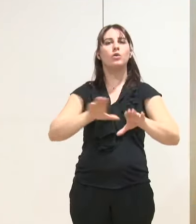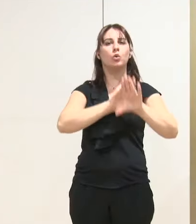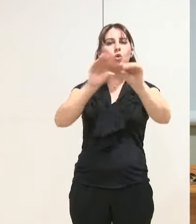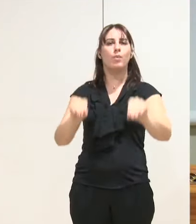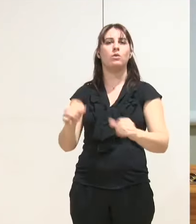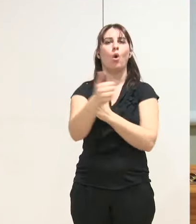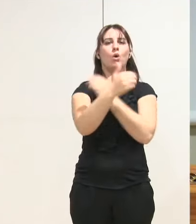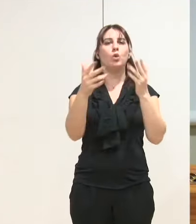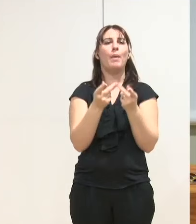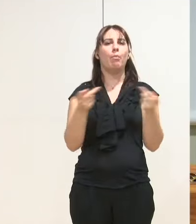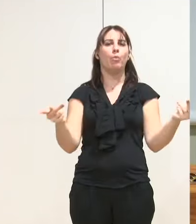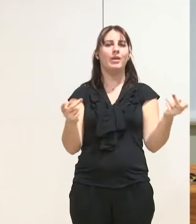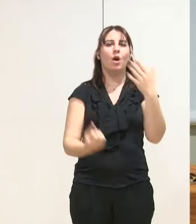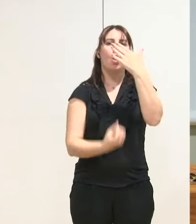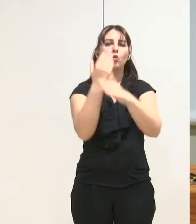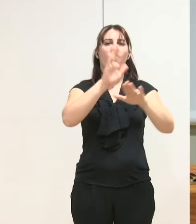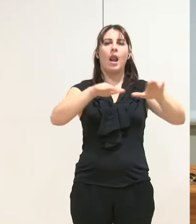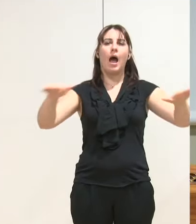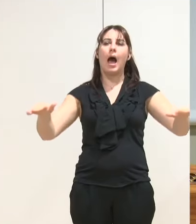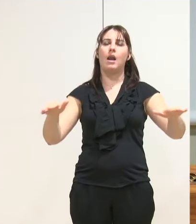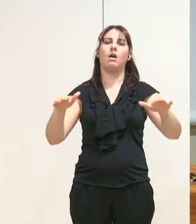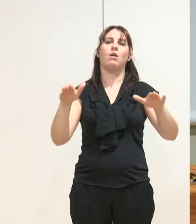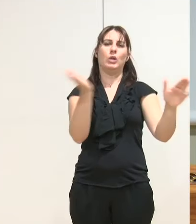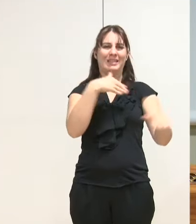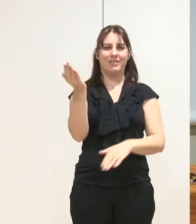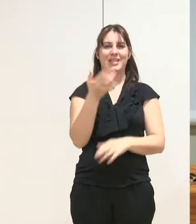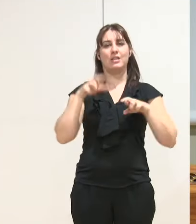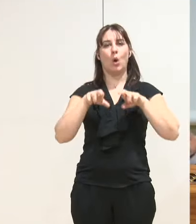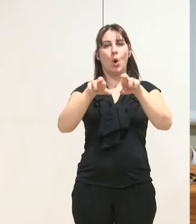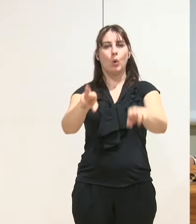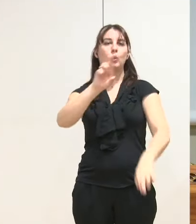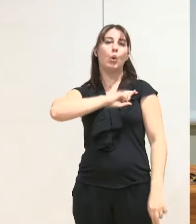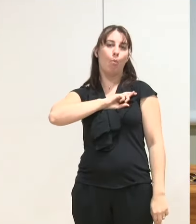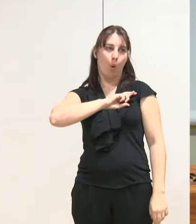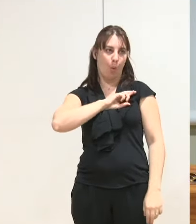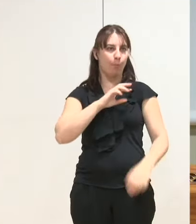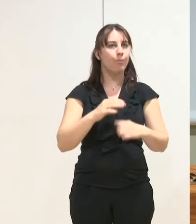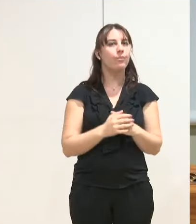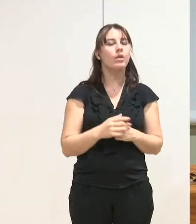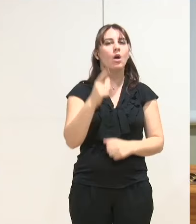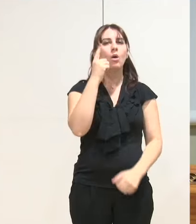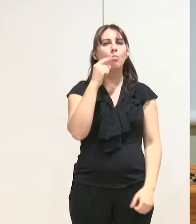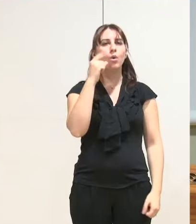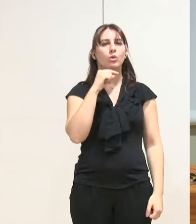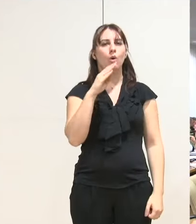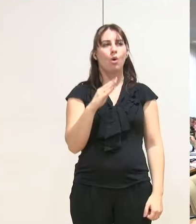public sur la nouvelle Hal de tennis rue du Repos monsieur